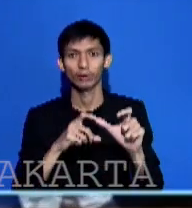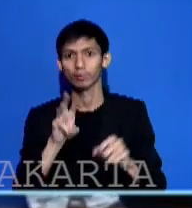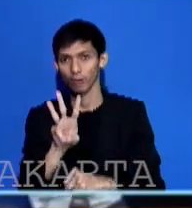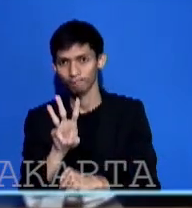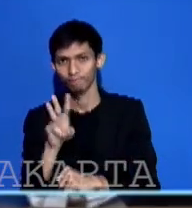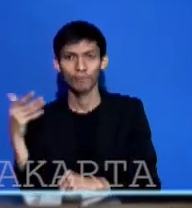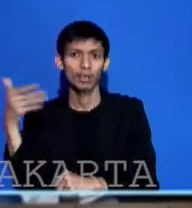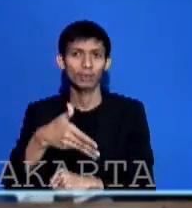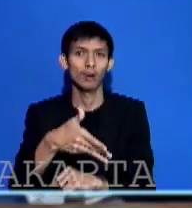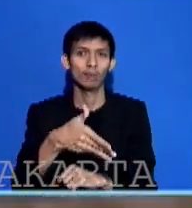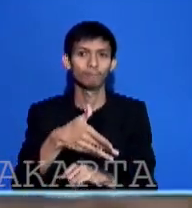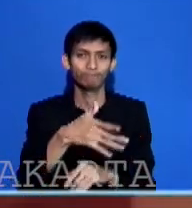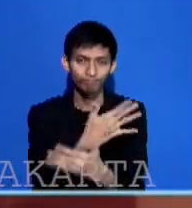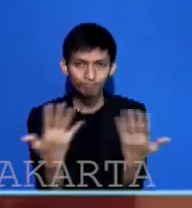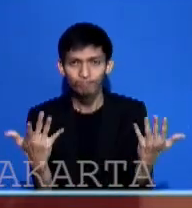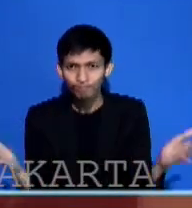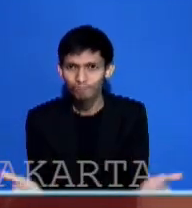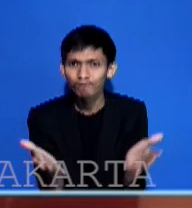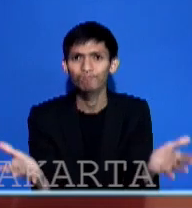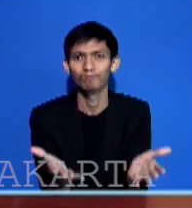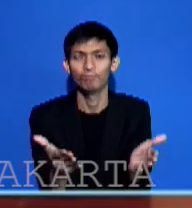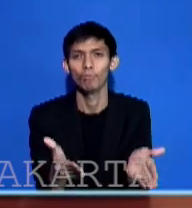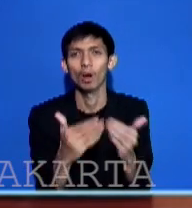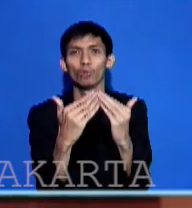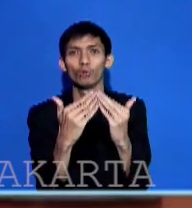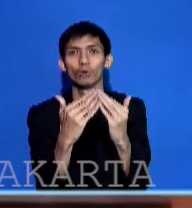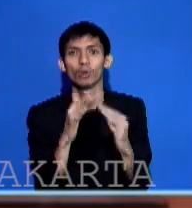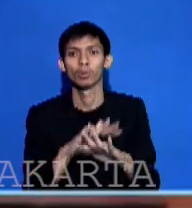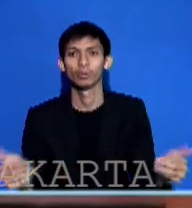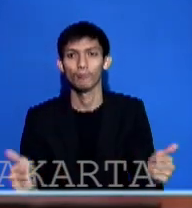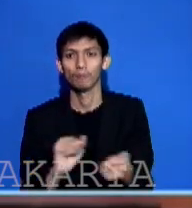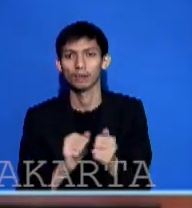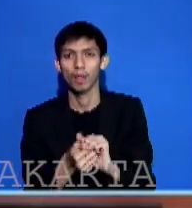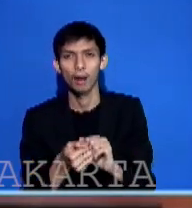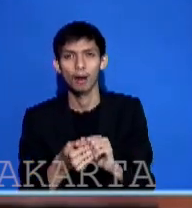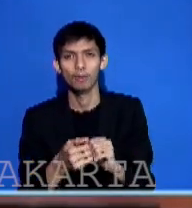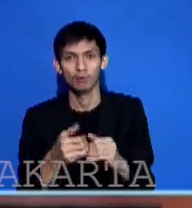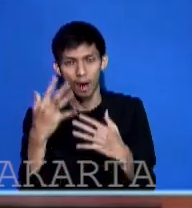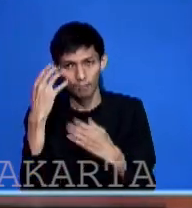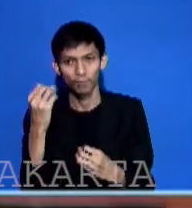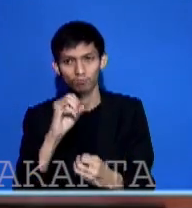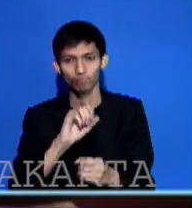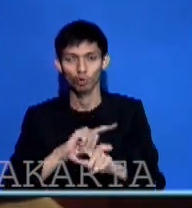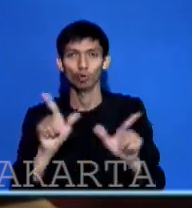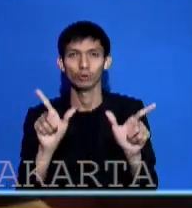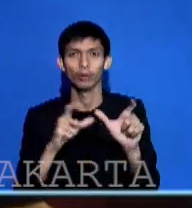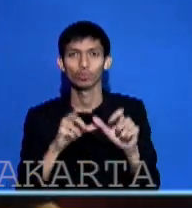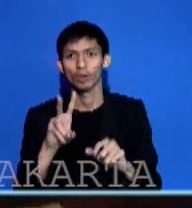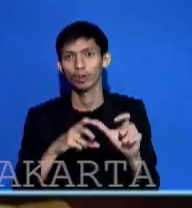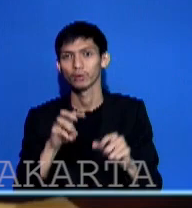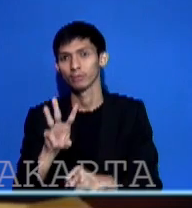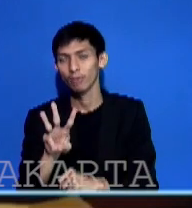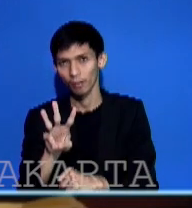sebagai subjek pembangunan untuk menyelesaikan segala persoalan. Ia berharap para lulusan S2 dan S3 yang memiliki pendidikan